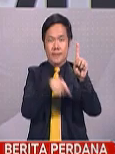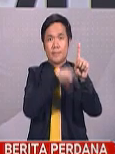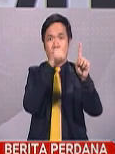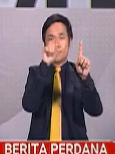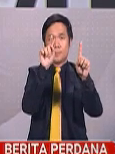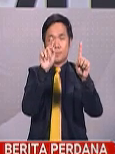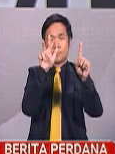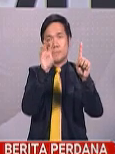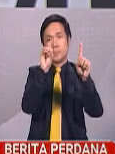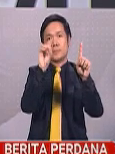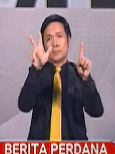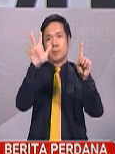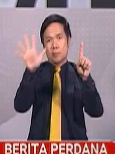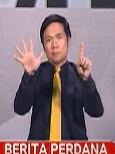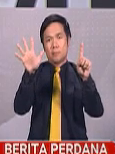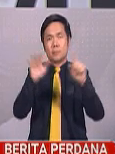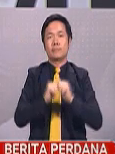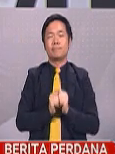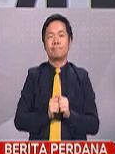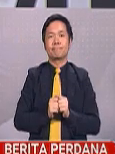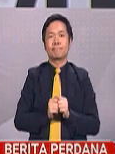1,350 kes.